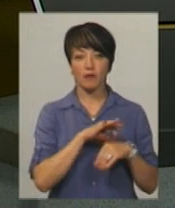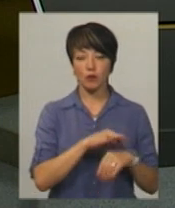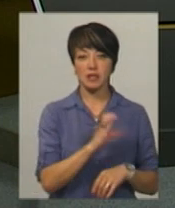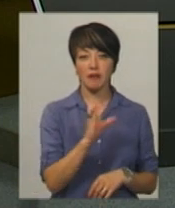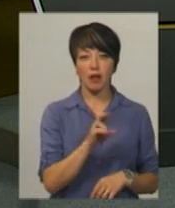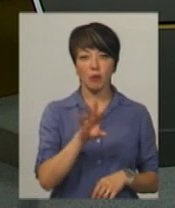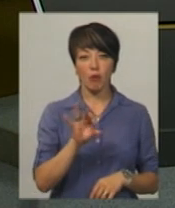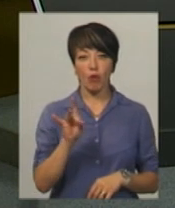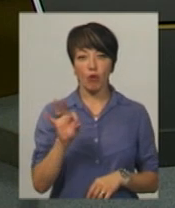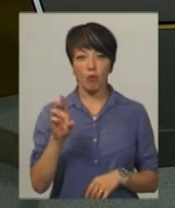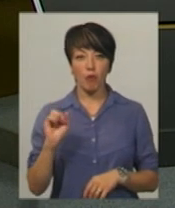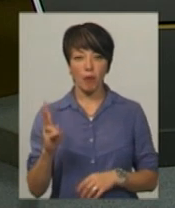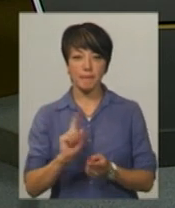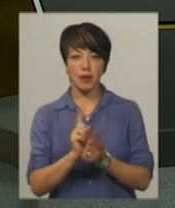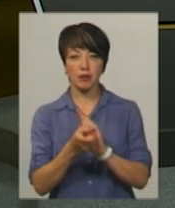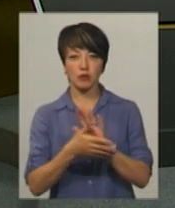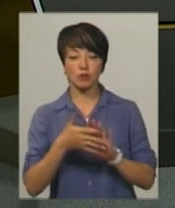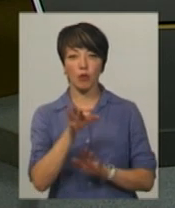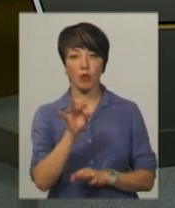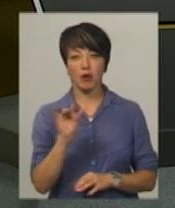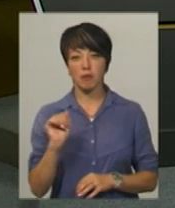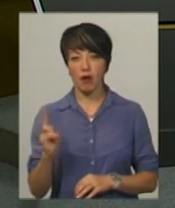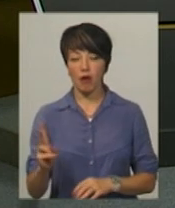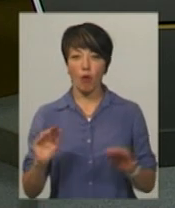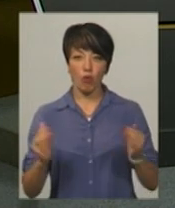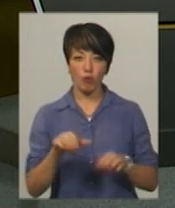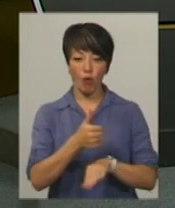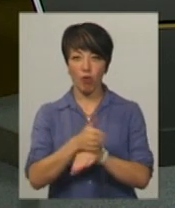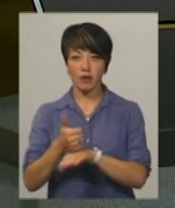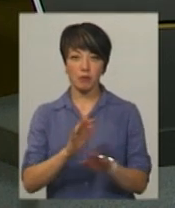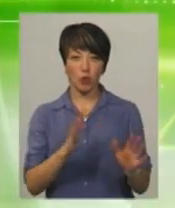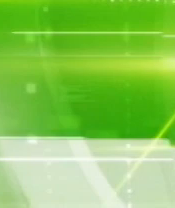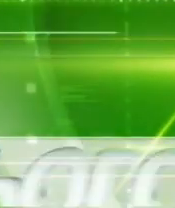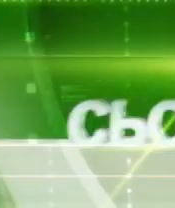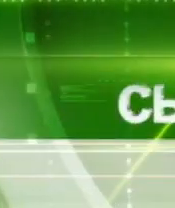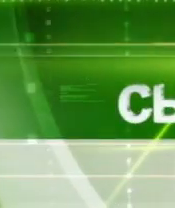Поробок та диктор жестової мови Ольга Рибак. Коротко про головні події дня.